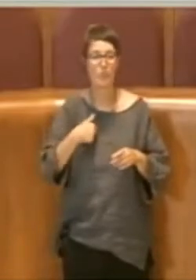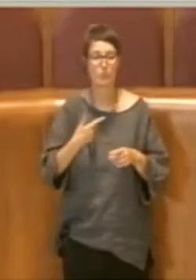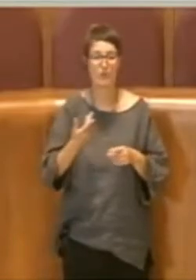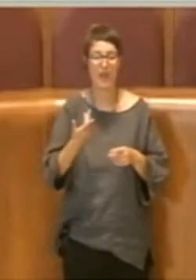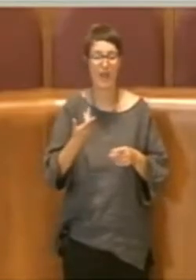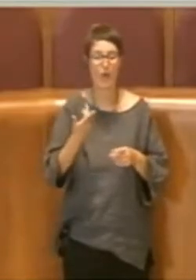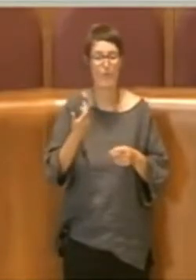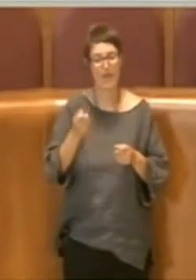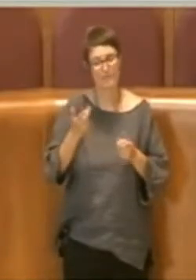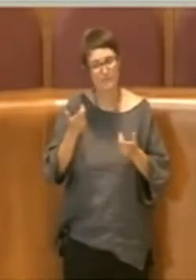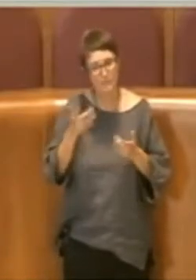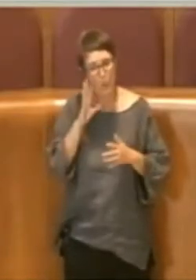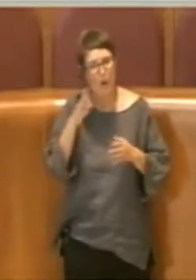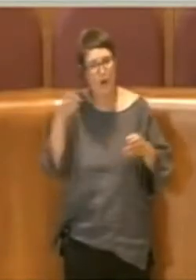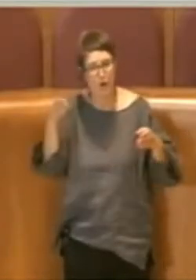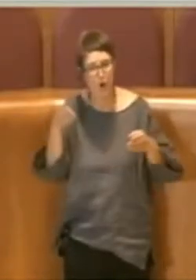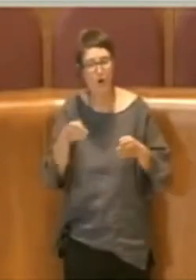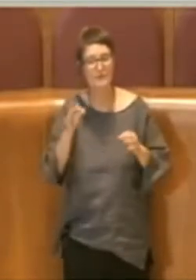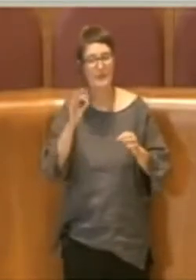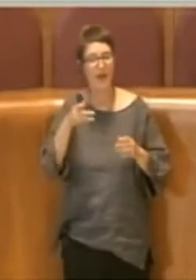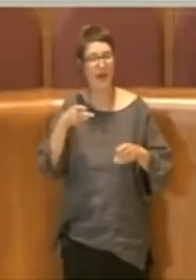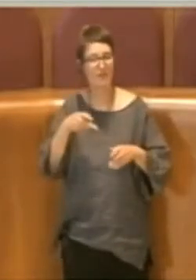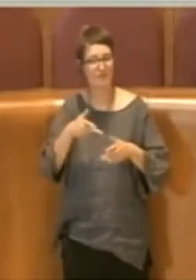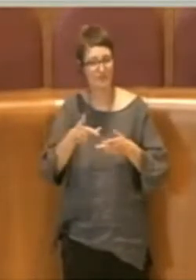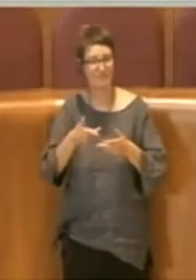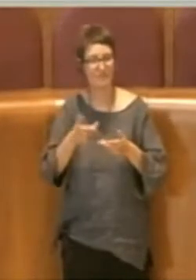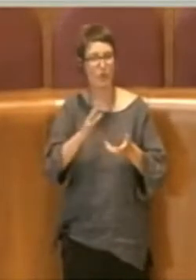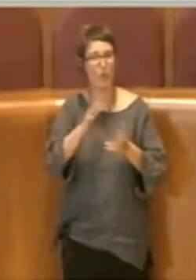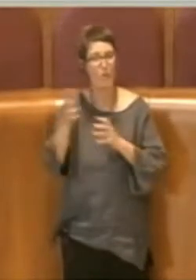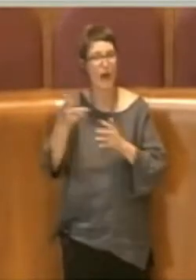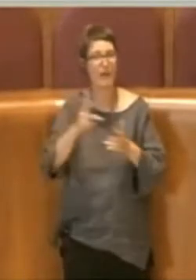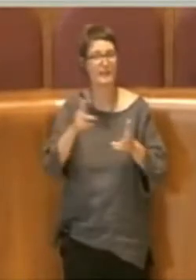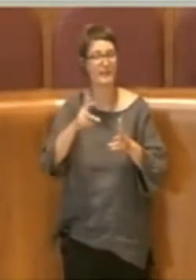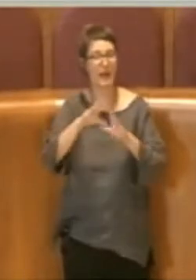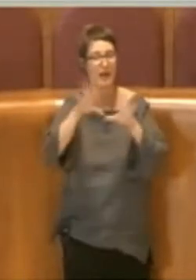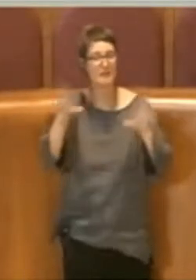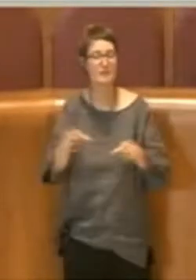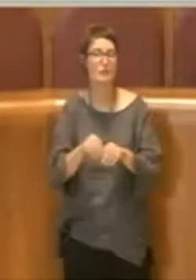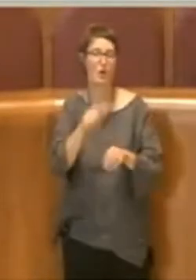un pochino più ampio, che però siamo ampiamente disponibili a riprendere in commissione subito dopo la pausa.